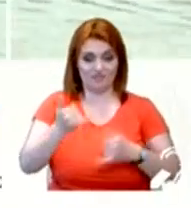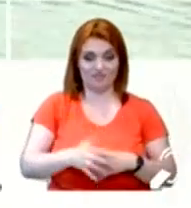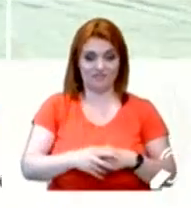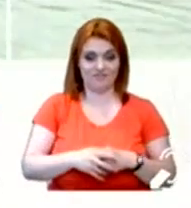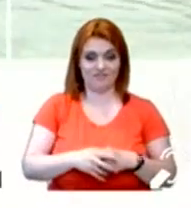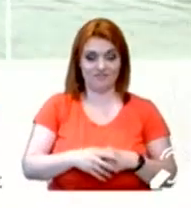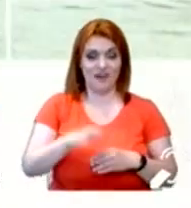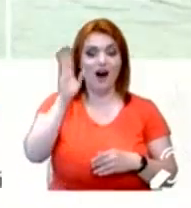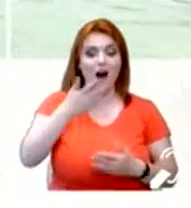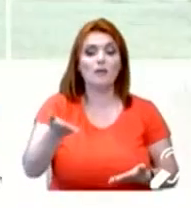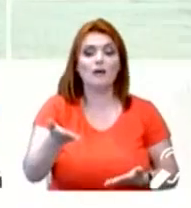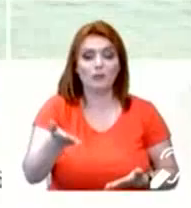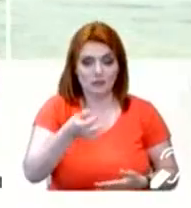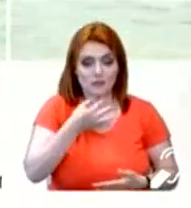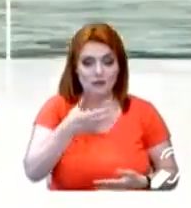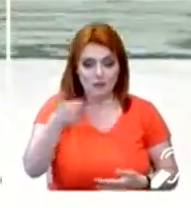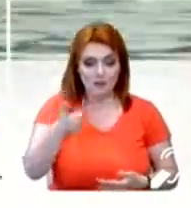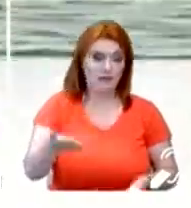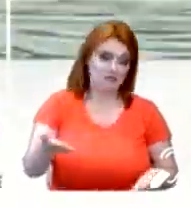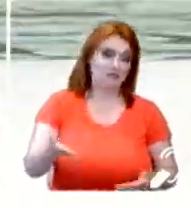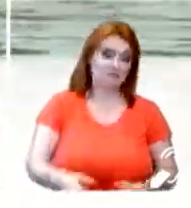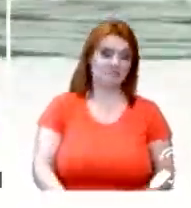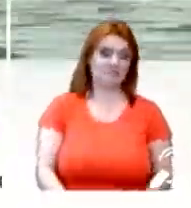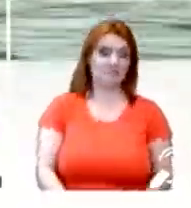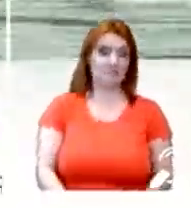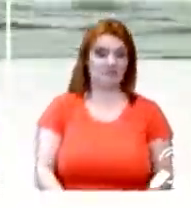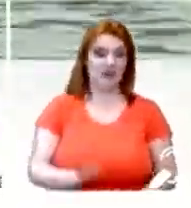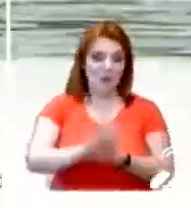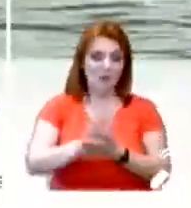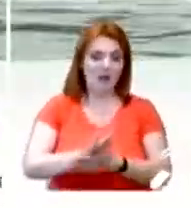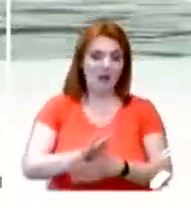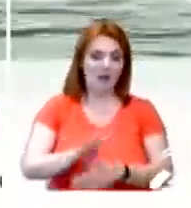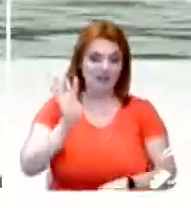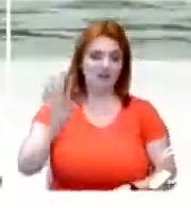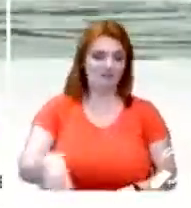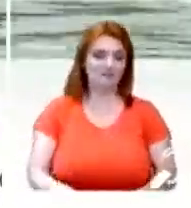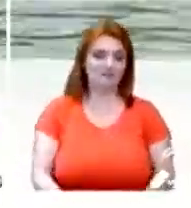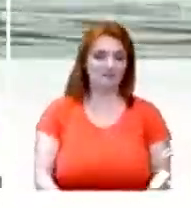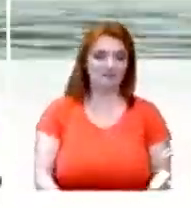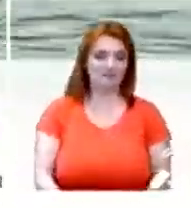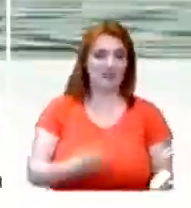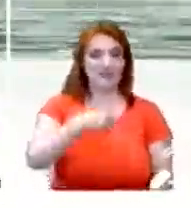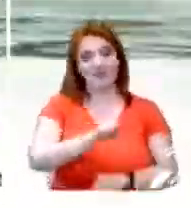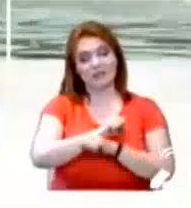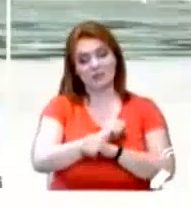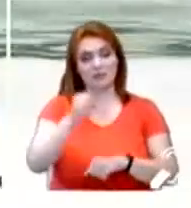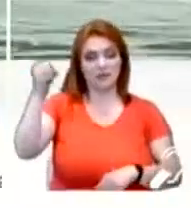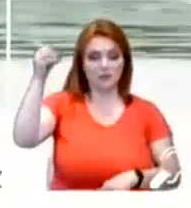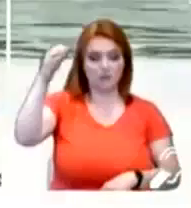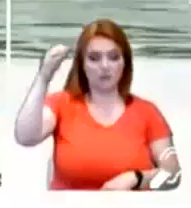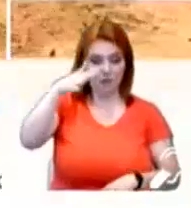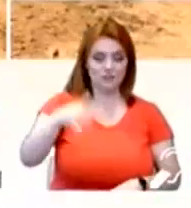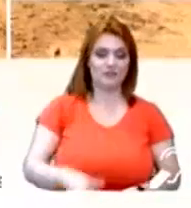cum? E bine? Я на камордаре дойбине. Мы пришли просто отдохнуть на солнышке, на